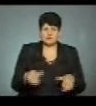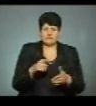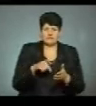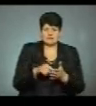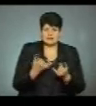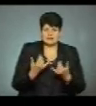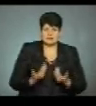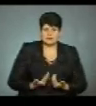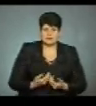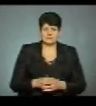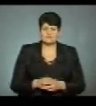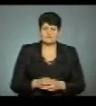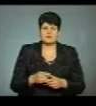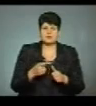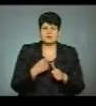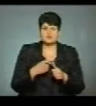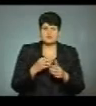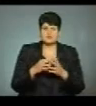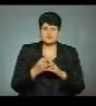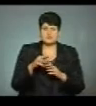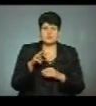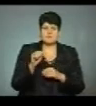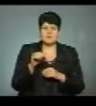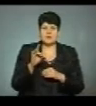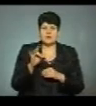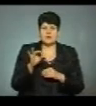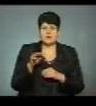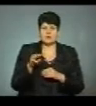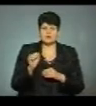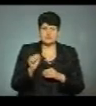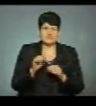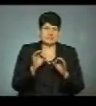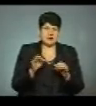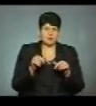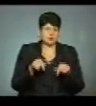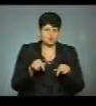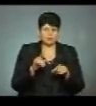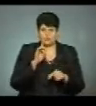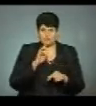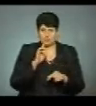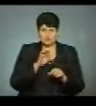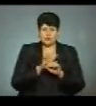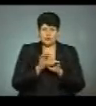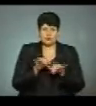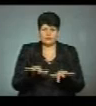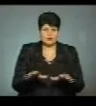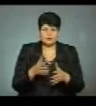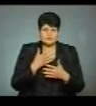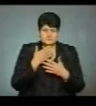зараз проживає. Називається це селище Марота. Ніякого тут поки що коронавірусу не